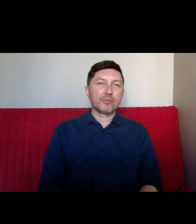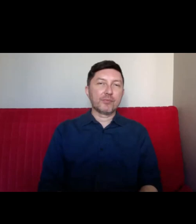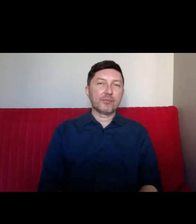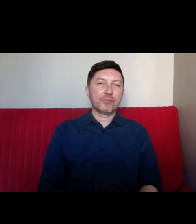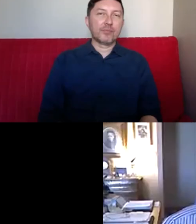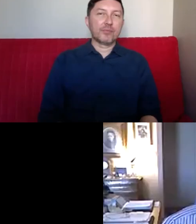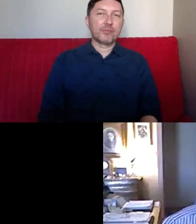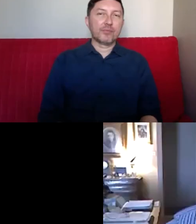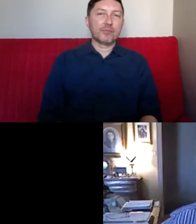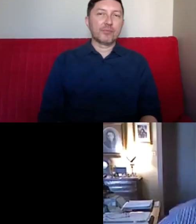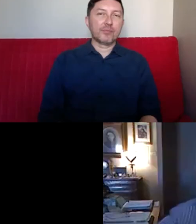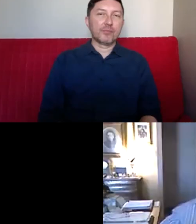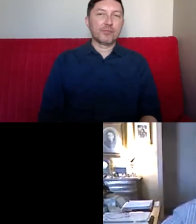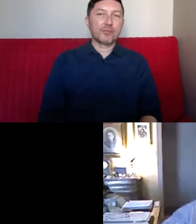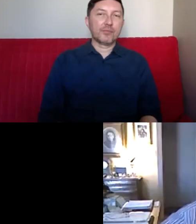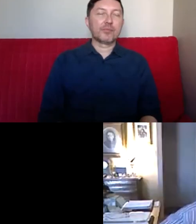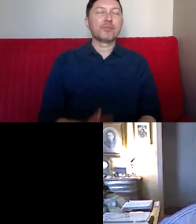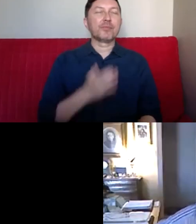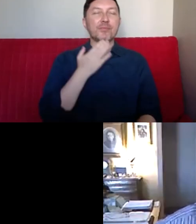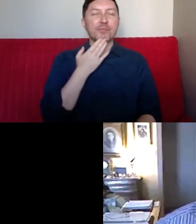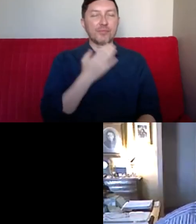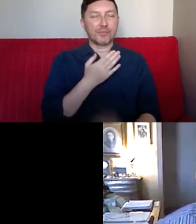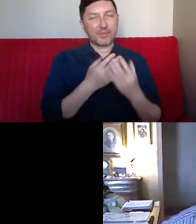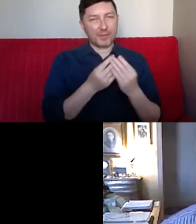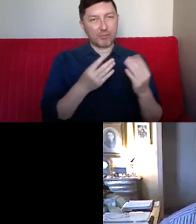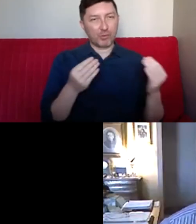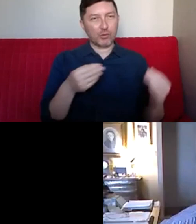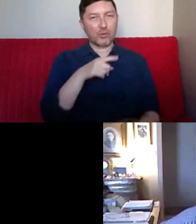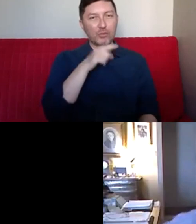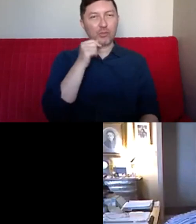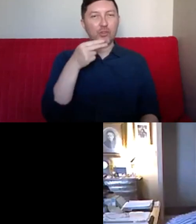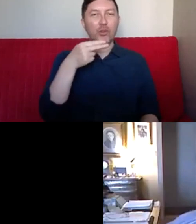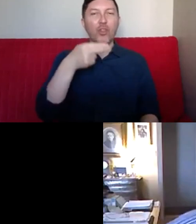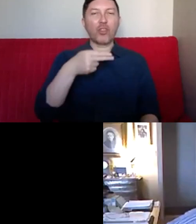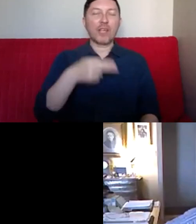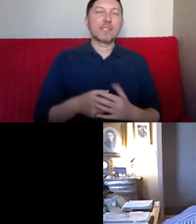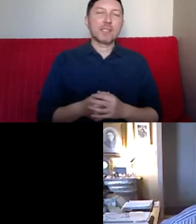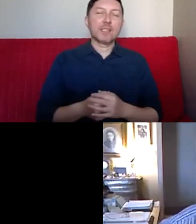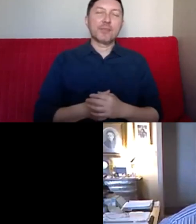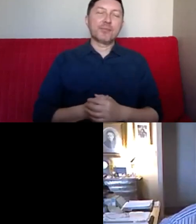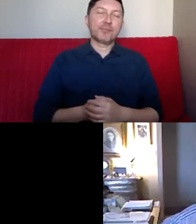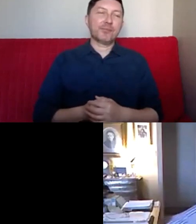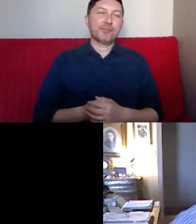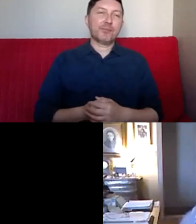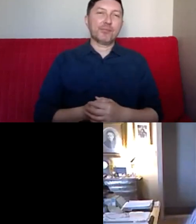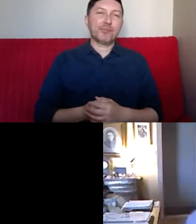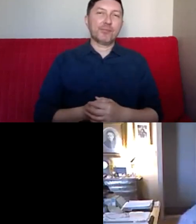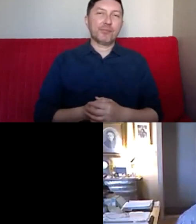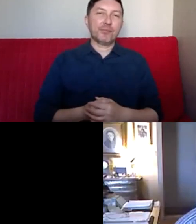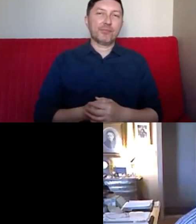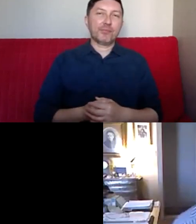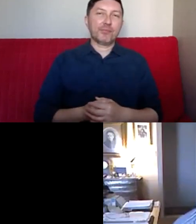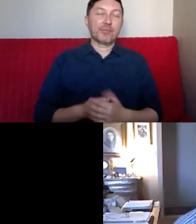Thank you very much. Thanks. Thank you very much, Monsieur Neves, to be strict and time,